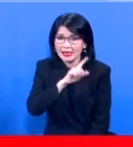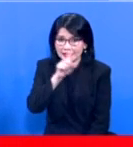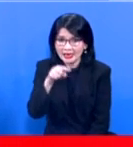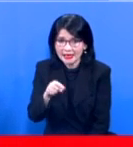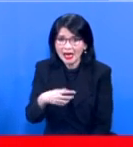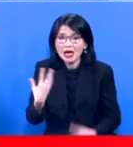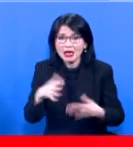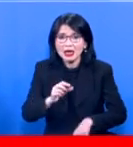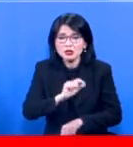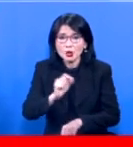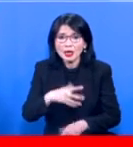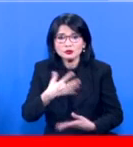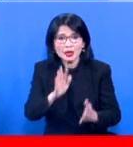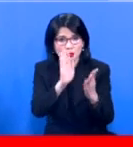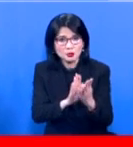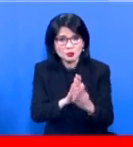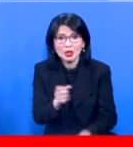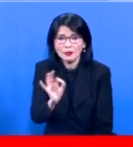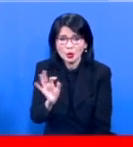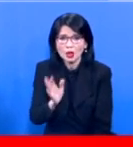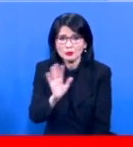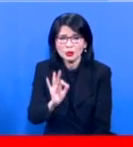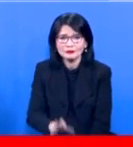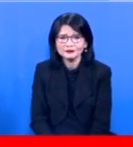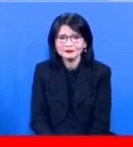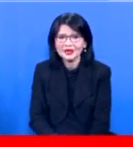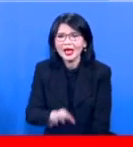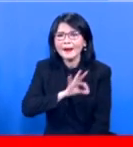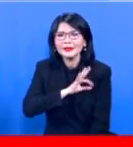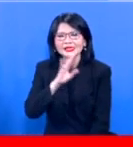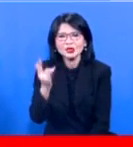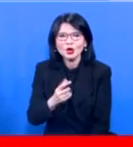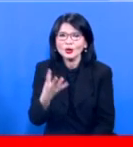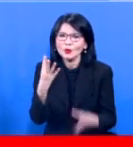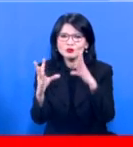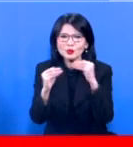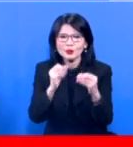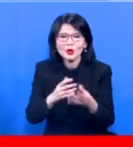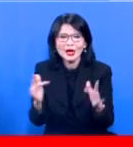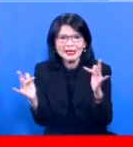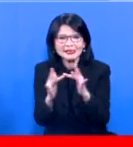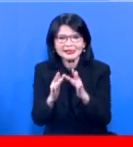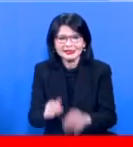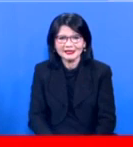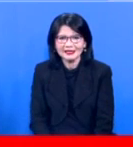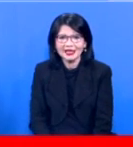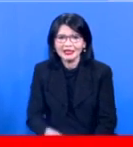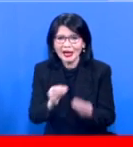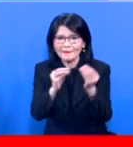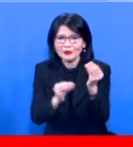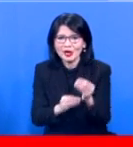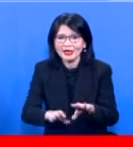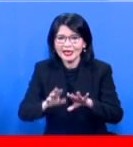belajar tatap muka atau belum. Obrolan ini berlangsung saat Presiden Jokowi berbincang secara virtual dengan peserta dan perwakilan vaksinasi pelajar